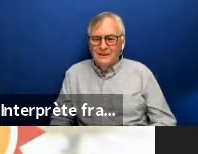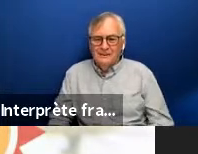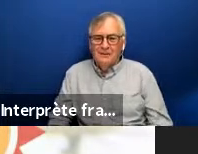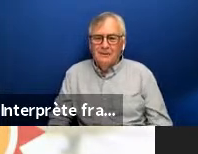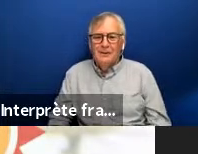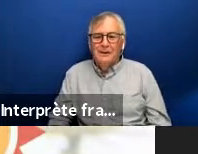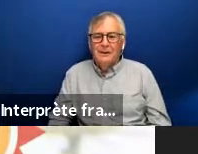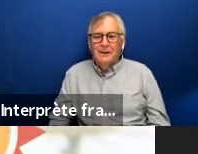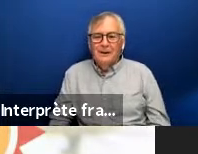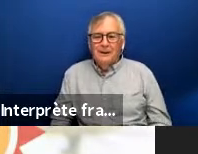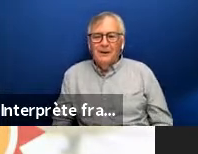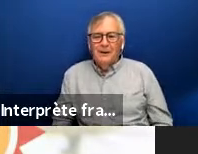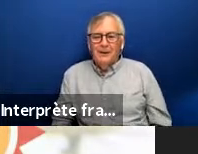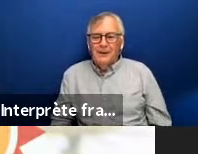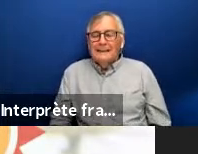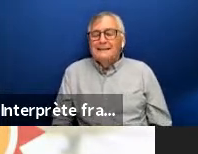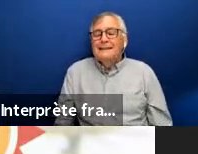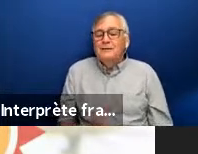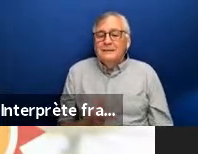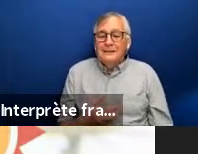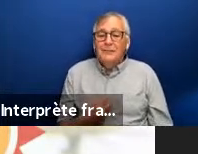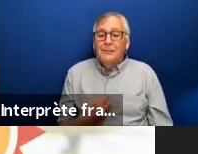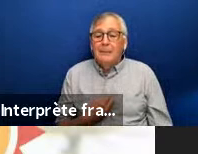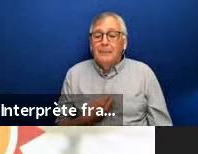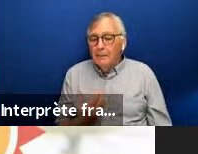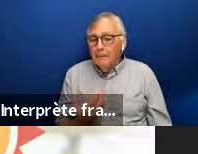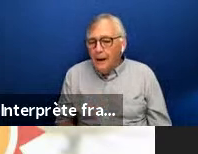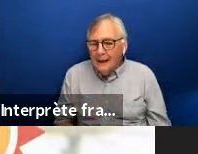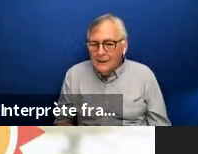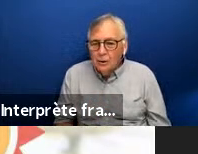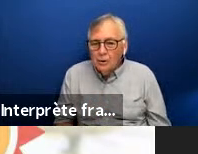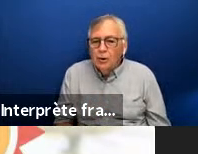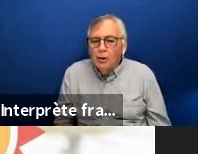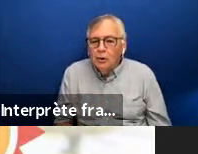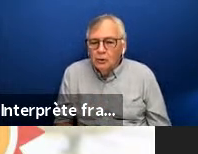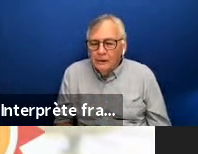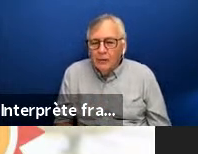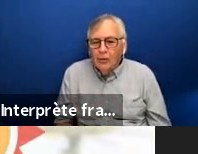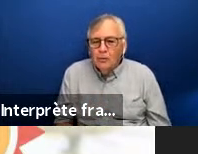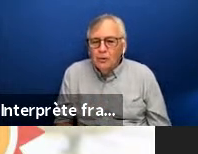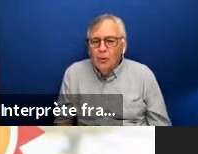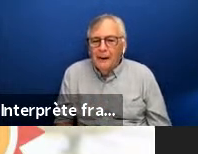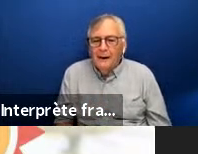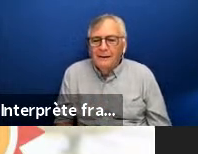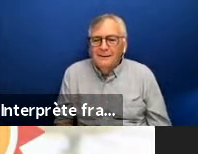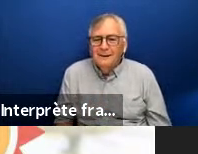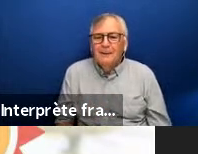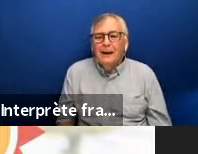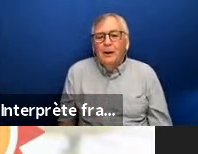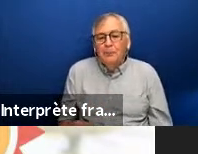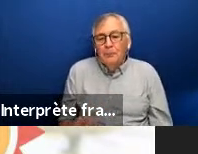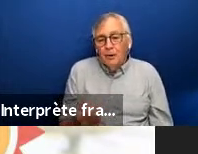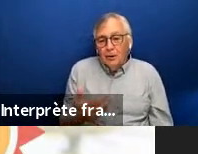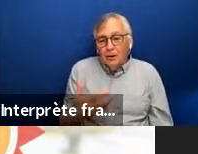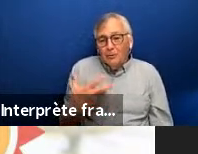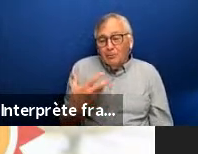Donc, OK. Donc, si vous n'êtes vraiment pas à l'aise, je comprends.